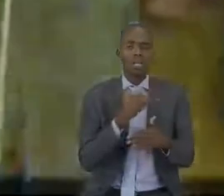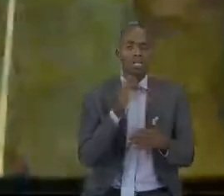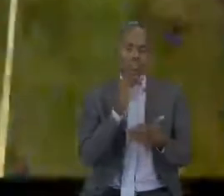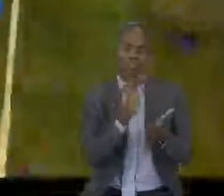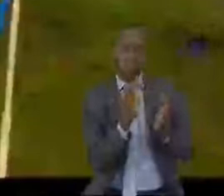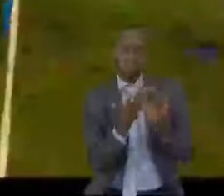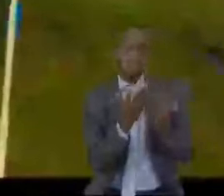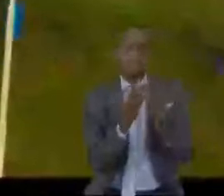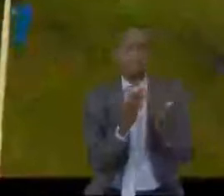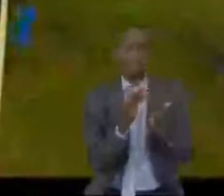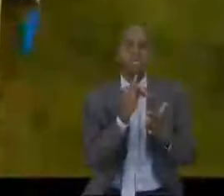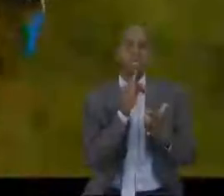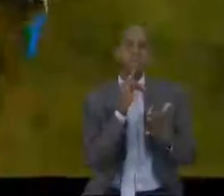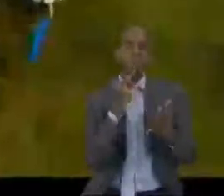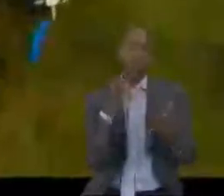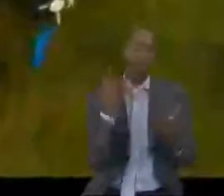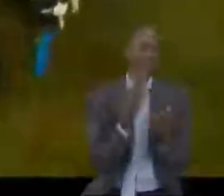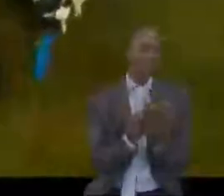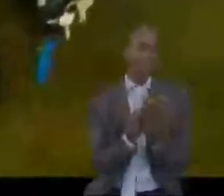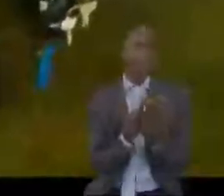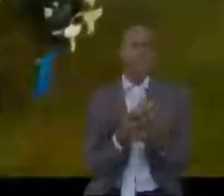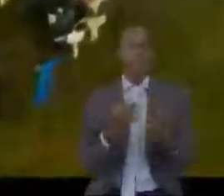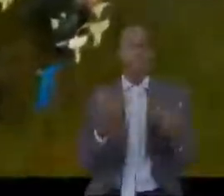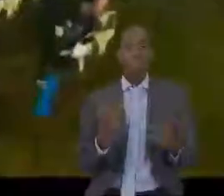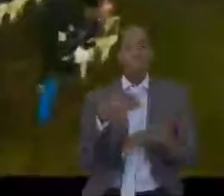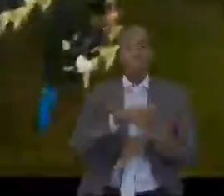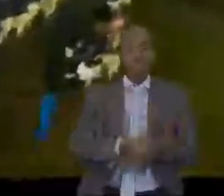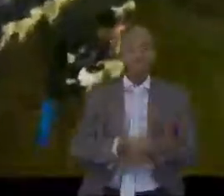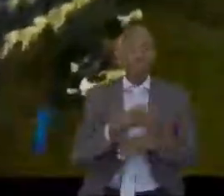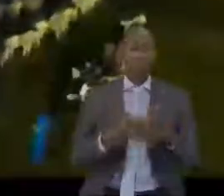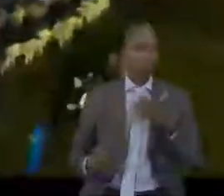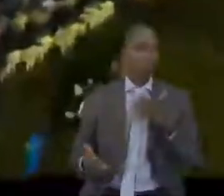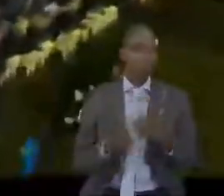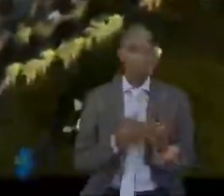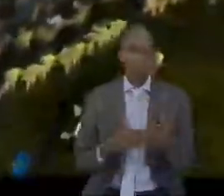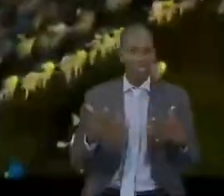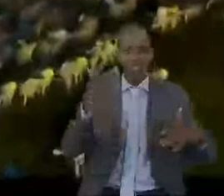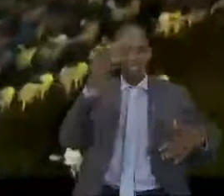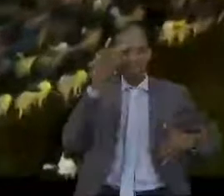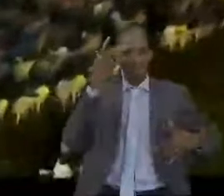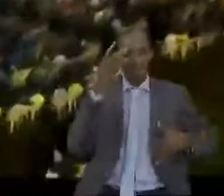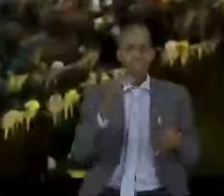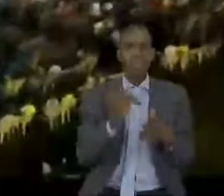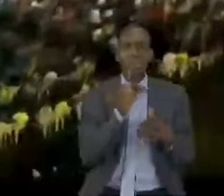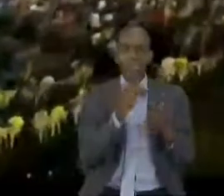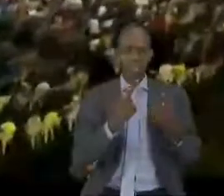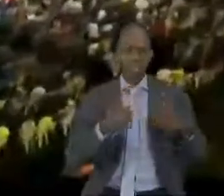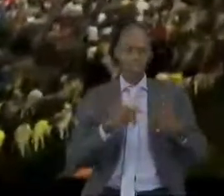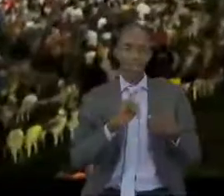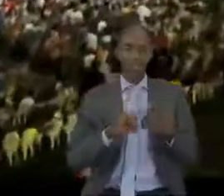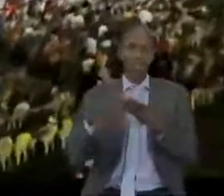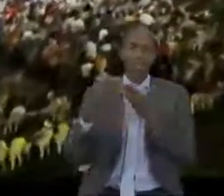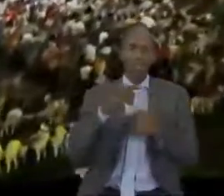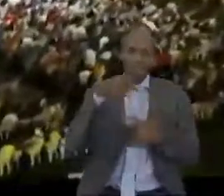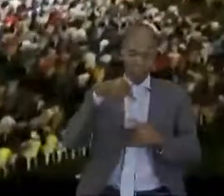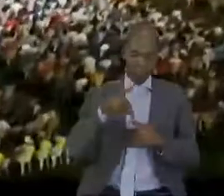un captif emprisonné, mais ce soir, quelle que soit la maladie, essaie de te maintenir lié